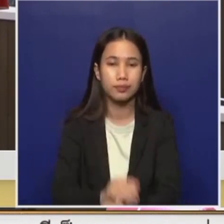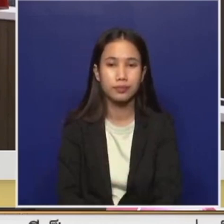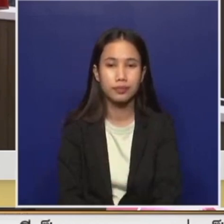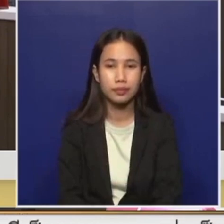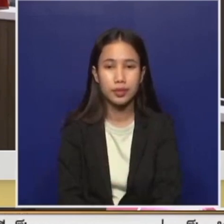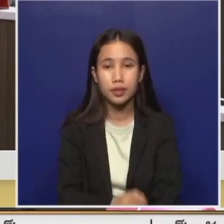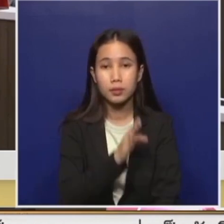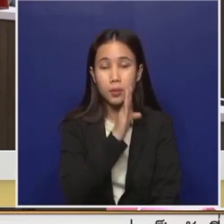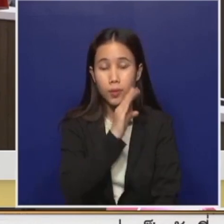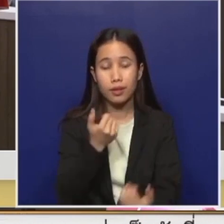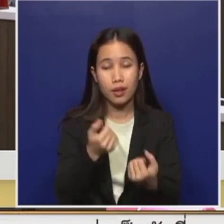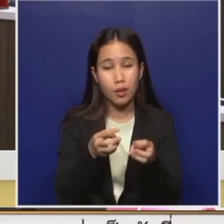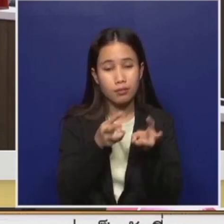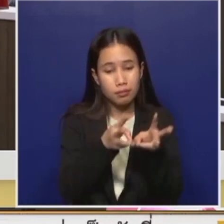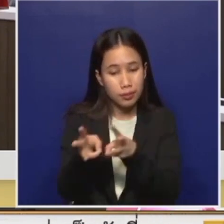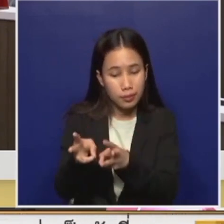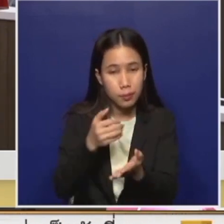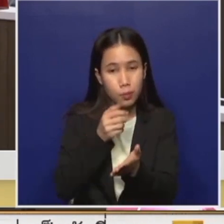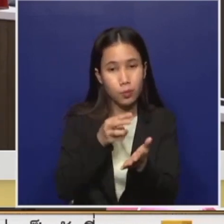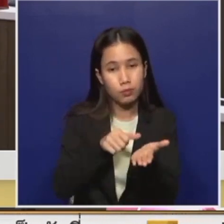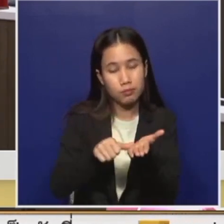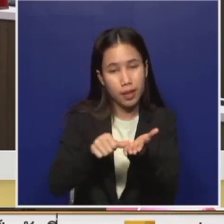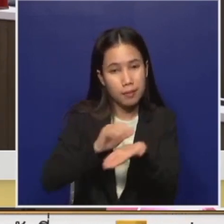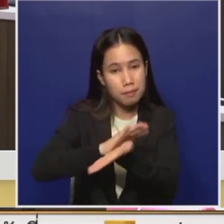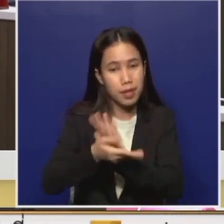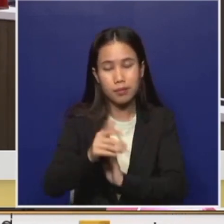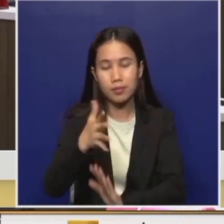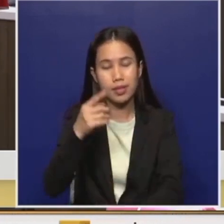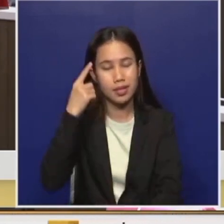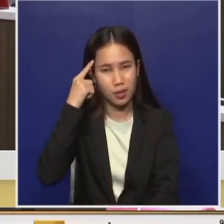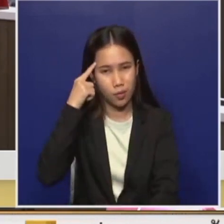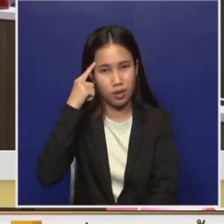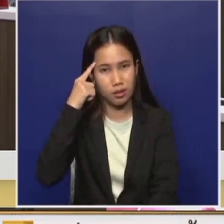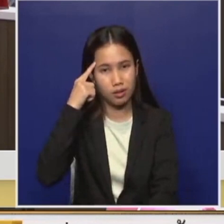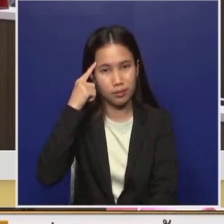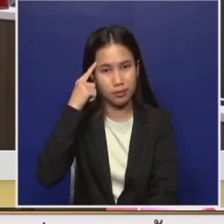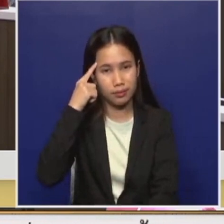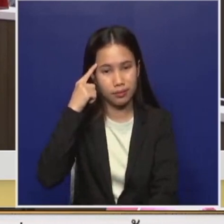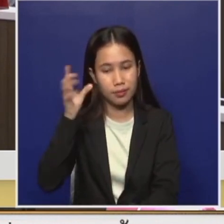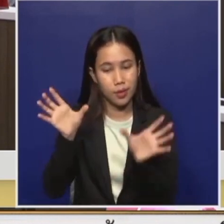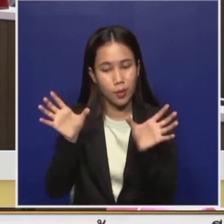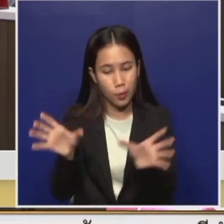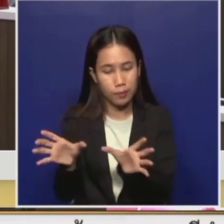ถ้าท่านยังไม่ปลบเปลี่ยนยัไมทำอะไรนะครัผมเชื่อมมนว่าสีกเนี้ยจะไปอยู่สกหนูนแrian